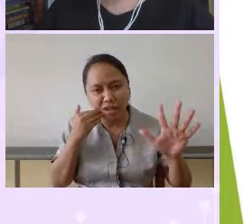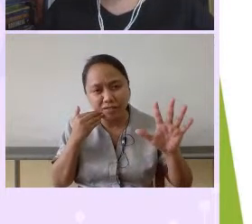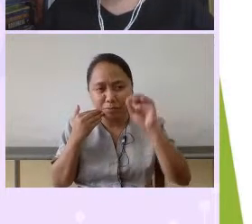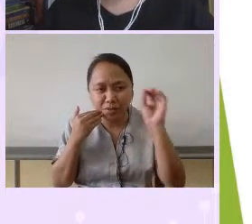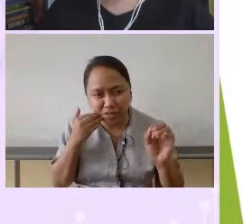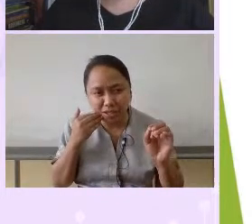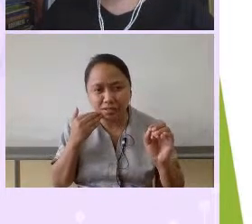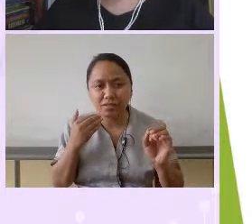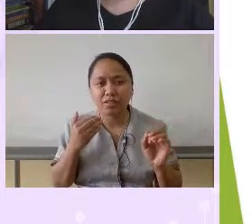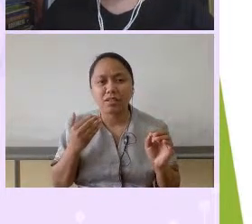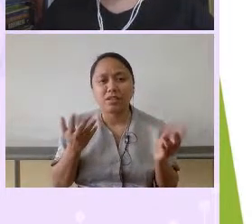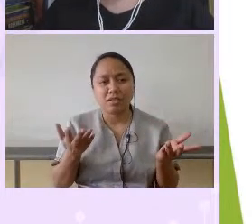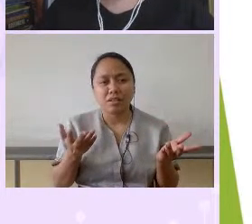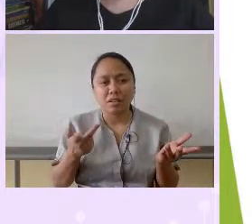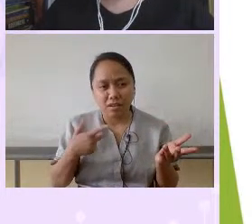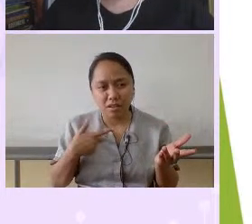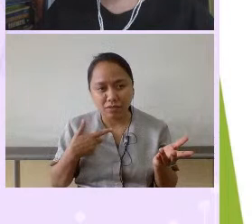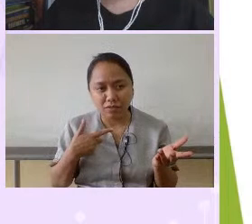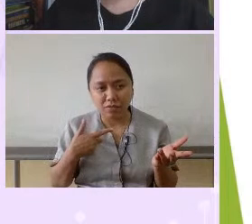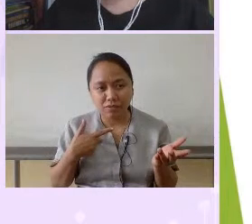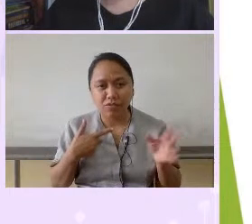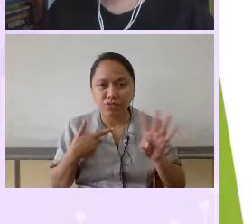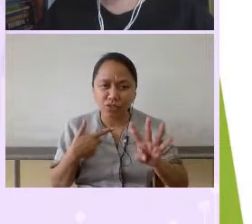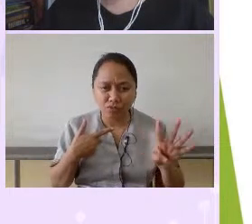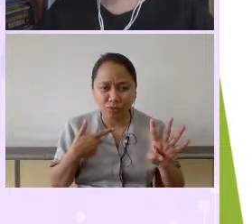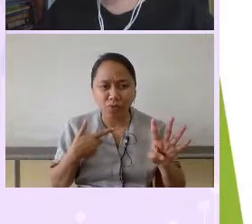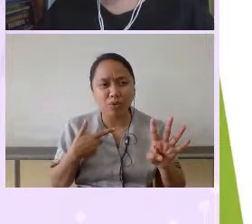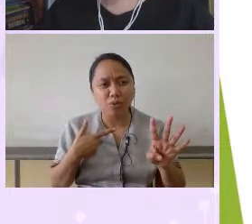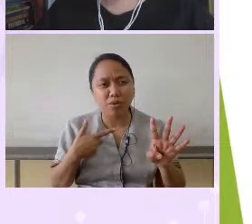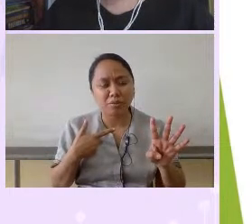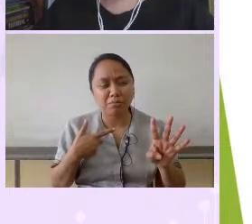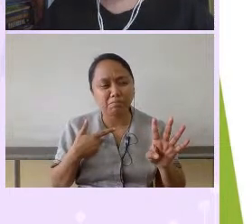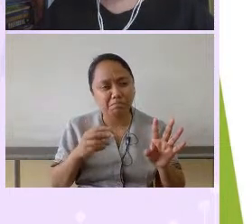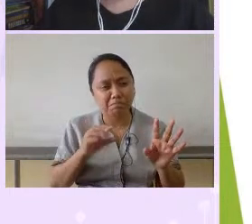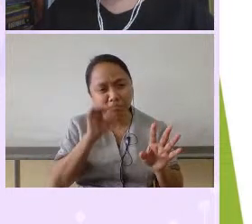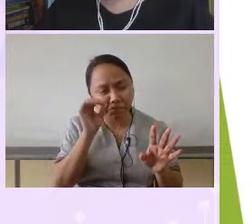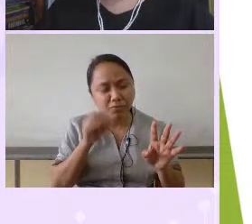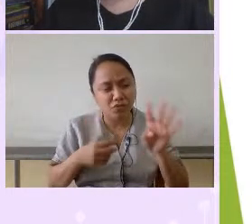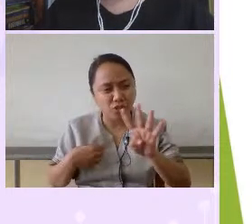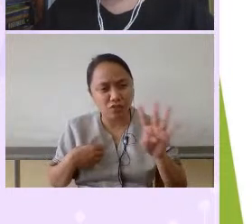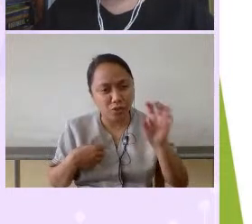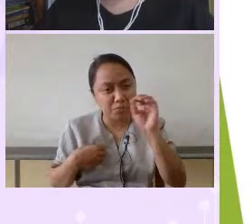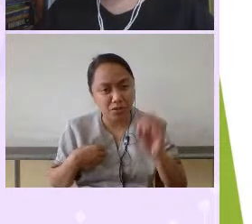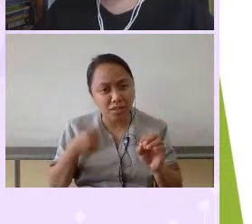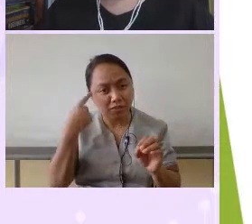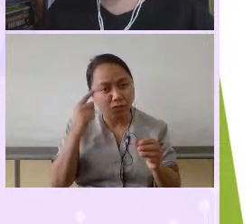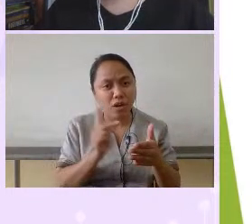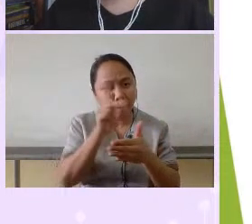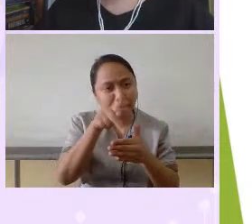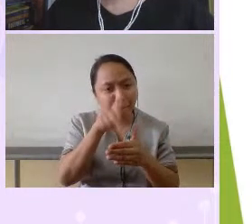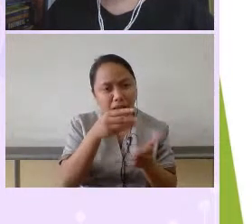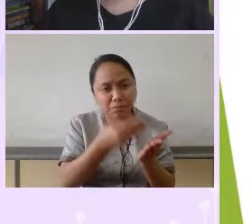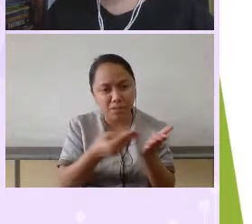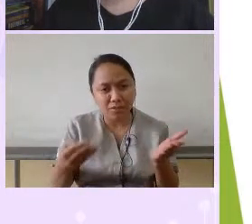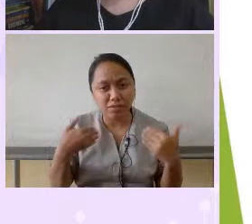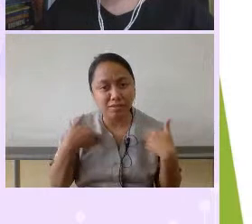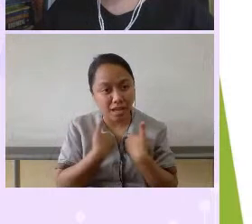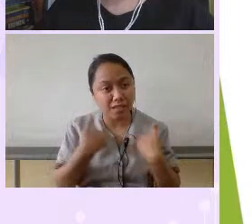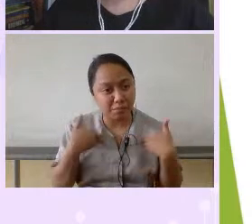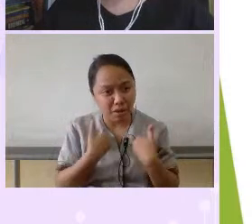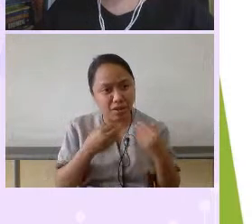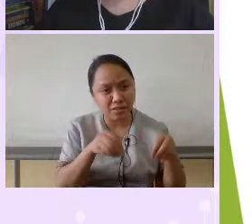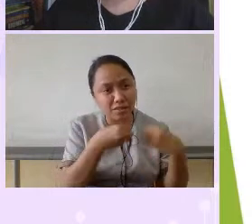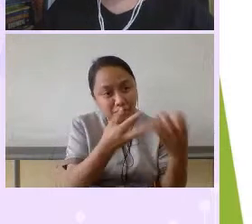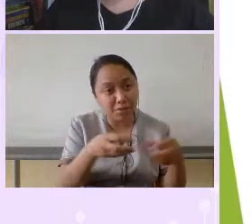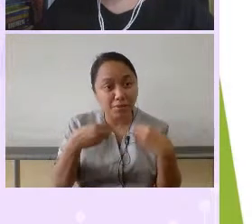medyo mataas, 44% sa animals, 32%, and sa kabuuan sa mga itong tinatawag